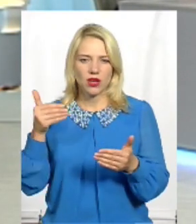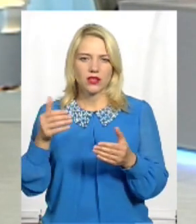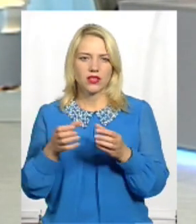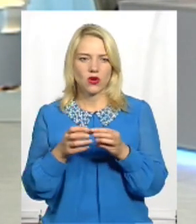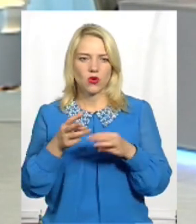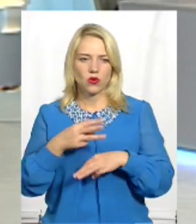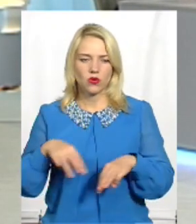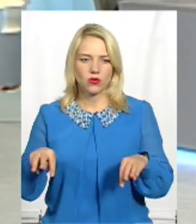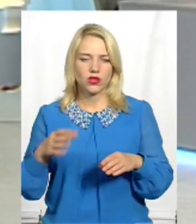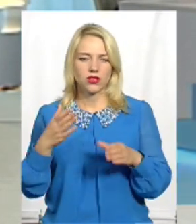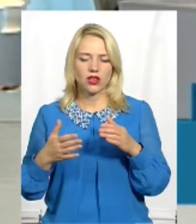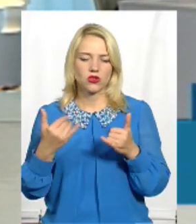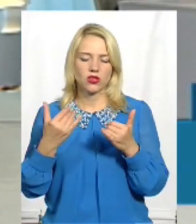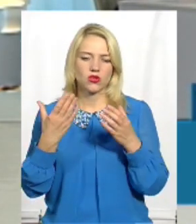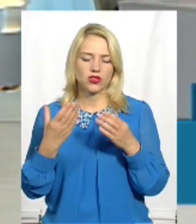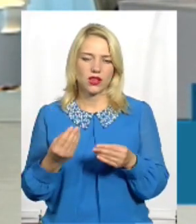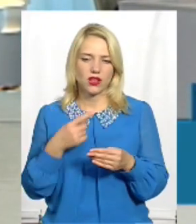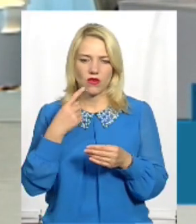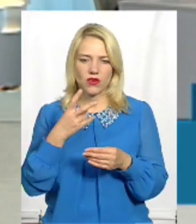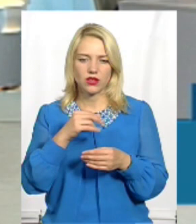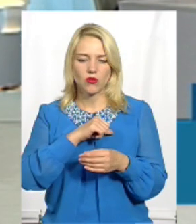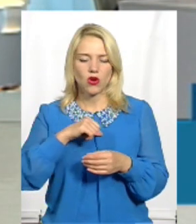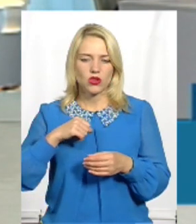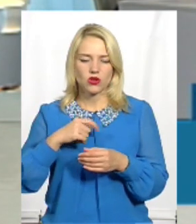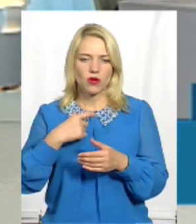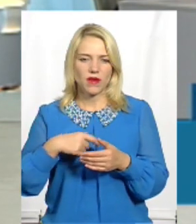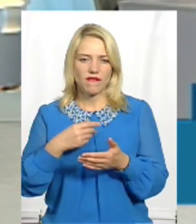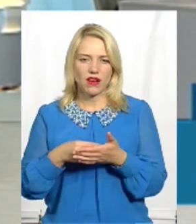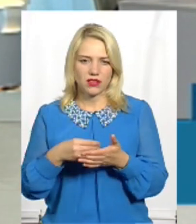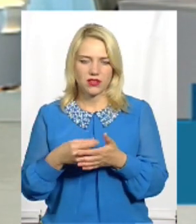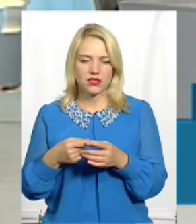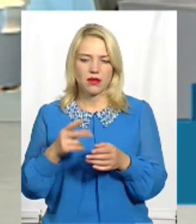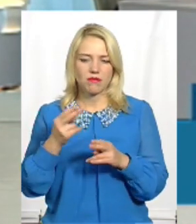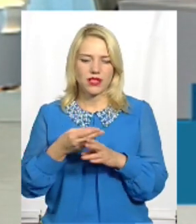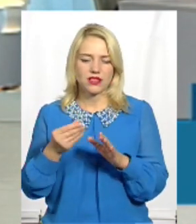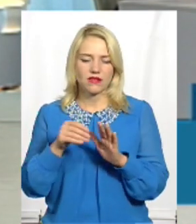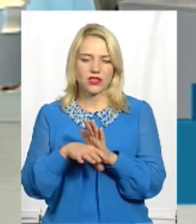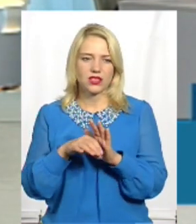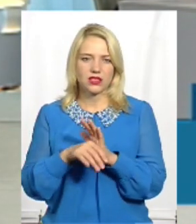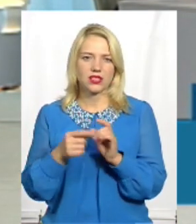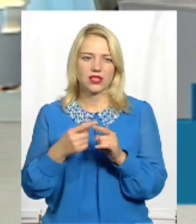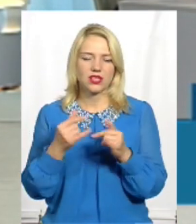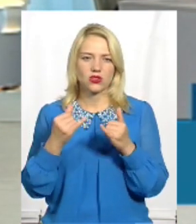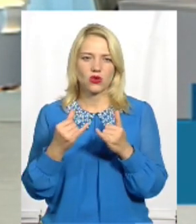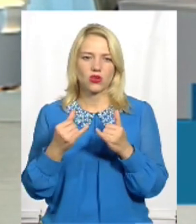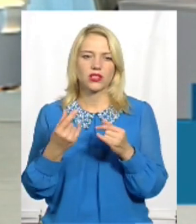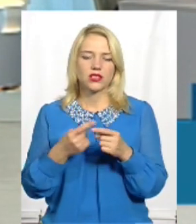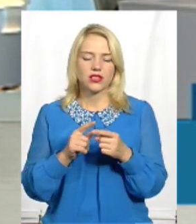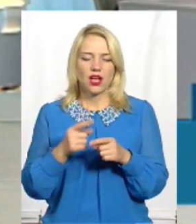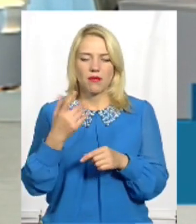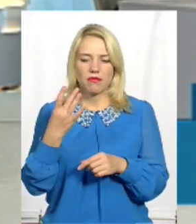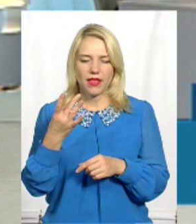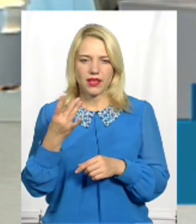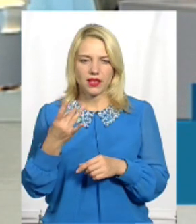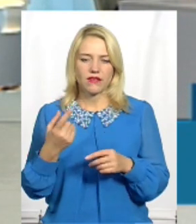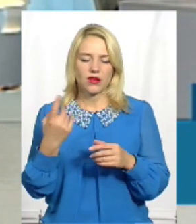на сьогоднішній день, якщо навіть взяти лише собівартість без інвестицій, то на сьогодні це 5 гривень одна поїздка. У нас